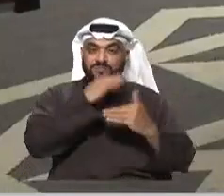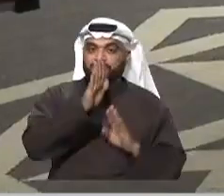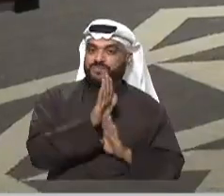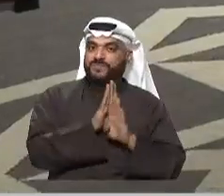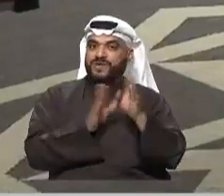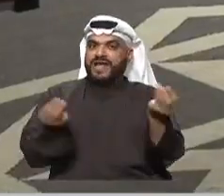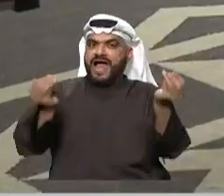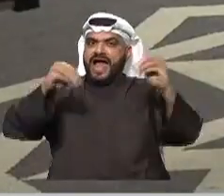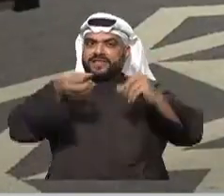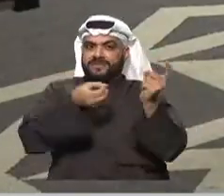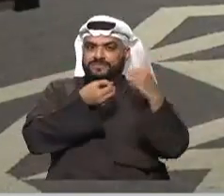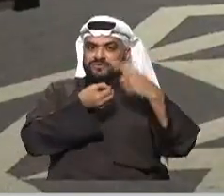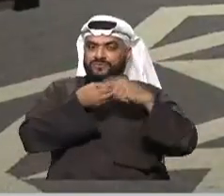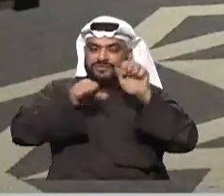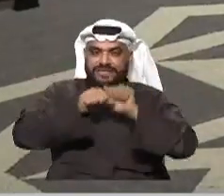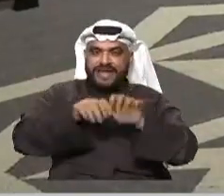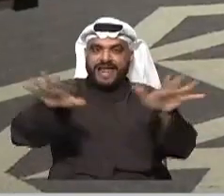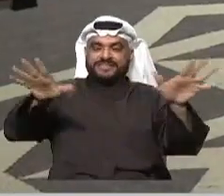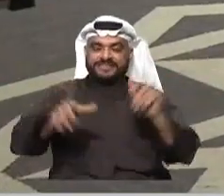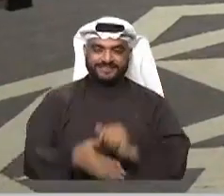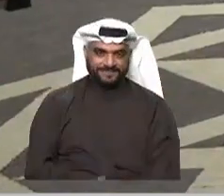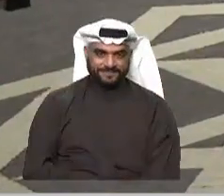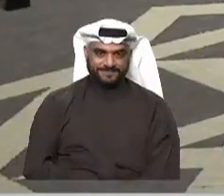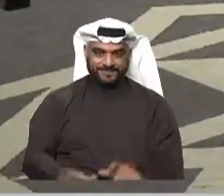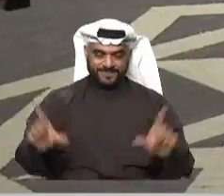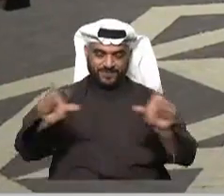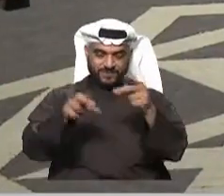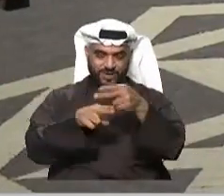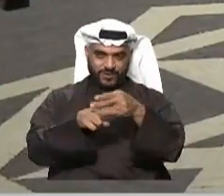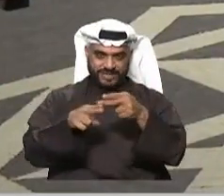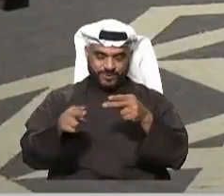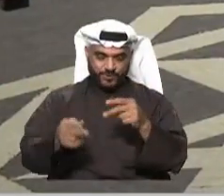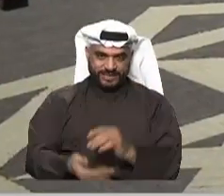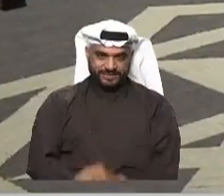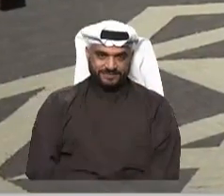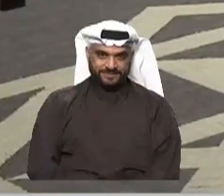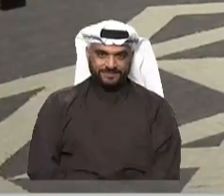الى اكبر شريحه من الجمهور عائشه احمد تلفزيون دوله الكويت